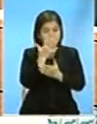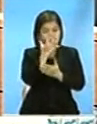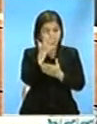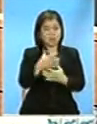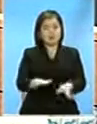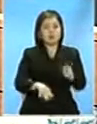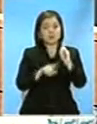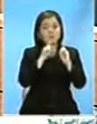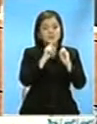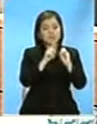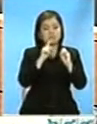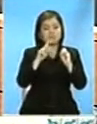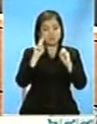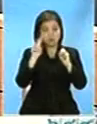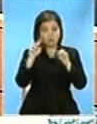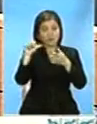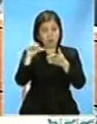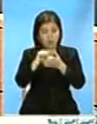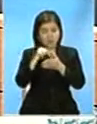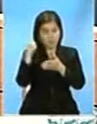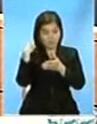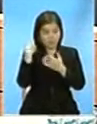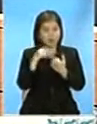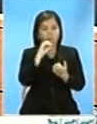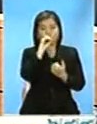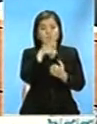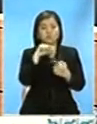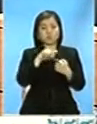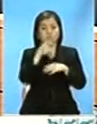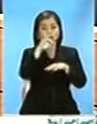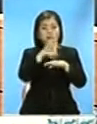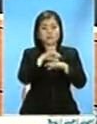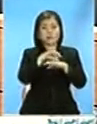าตรา112นั้นเนี่ยเขาบอกว่ากรรมธิการแก้ว่า